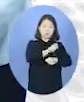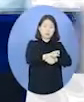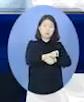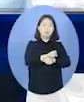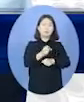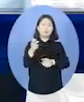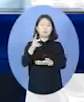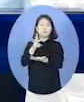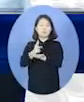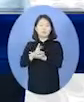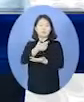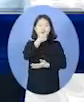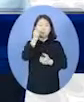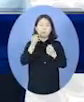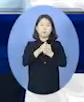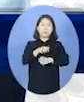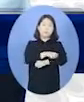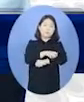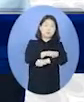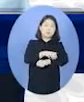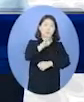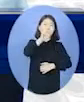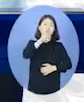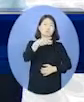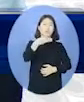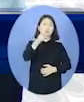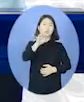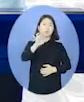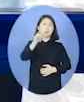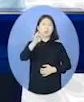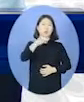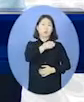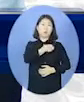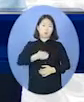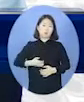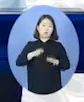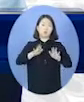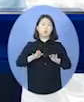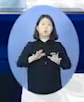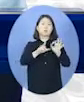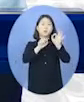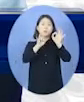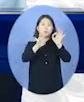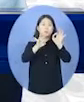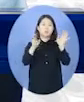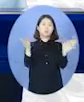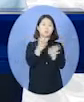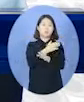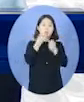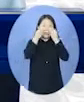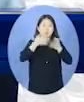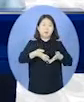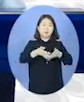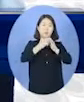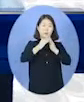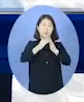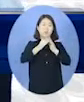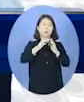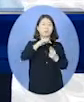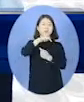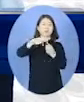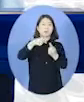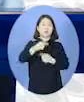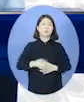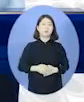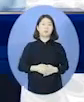그동안 사무실 및 주차 공간 부족으로 불편을 겪어오던 불당동 주민센터가 오는 24일부터 새로 건립된 청사에서